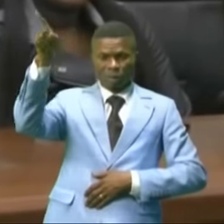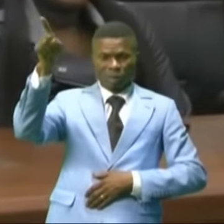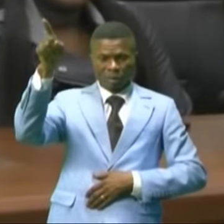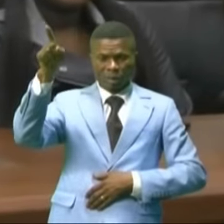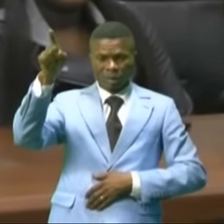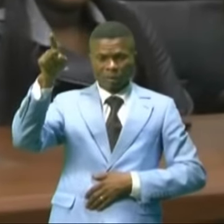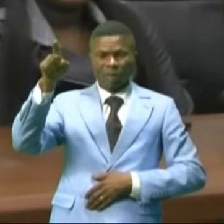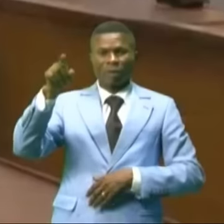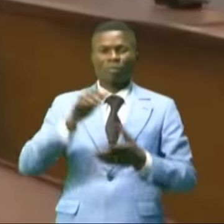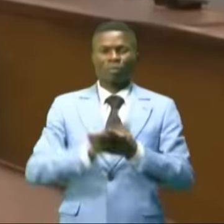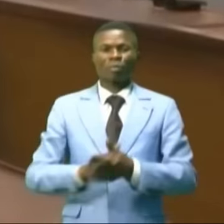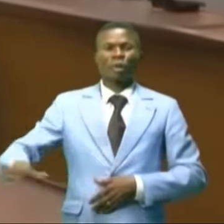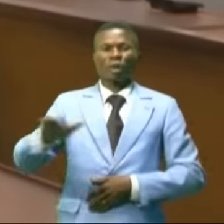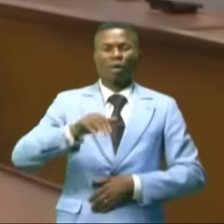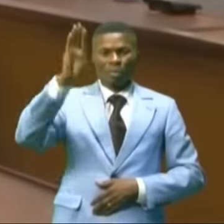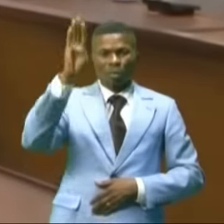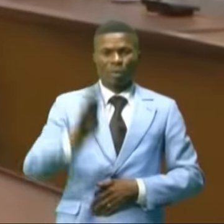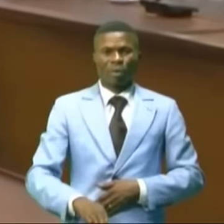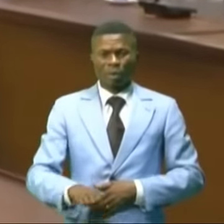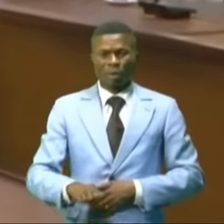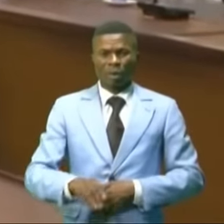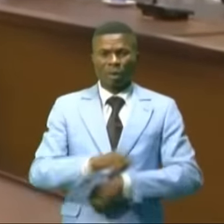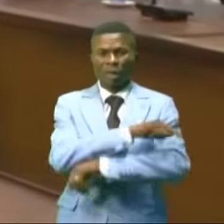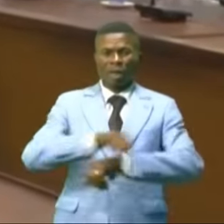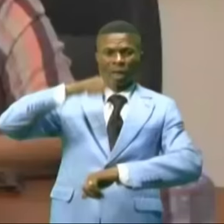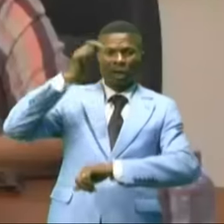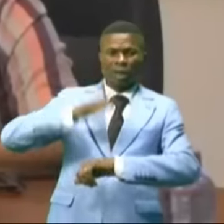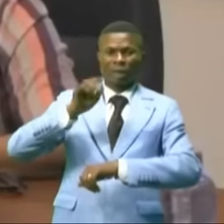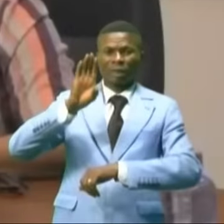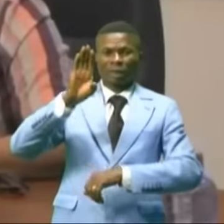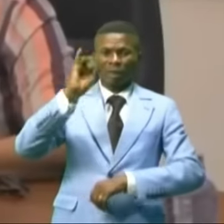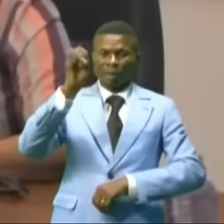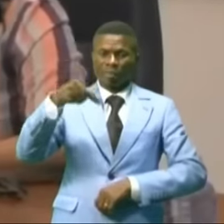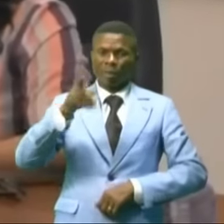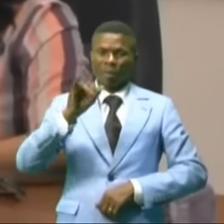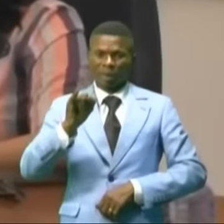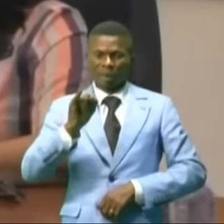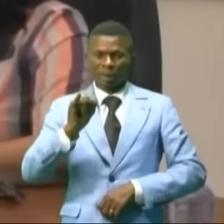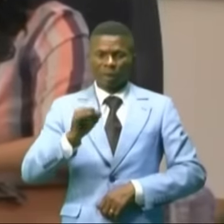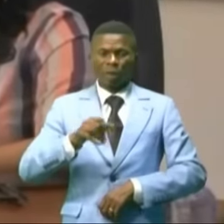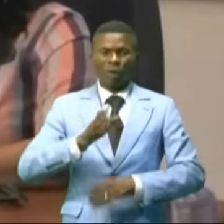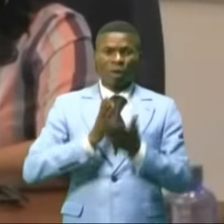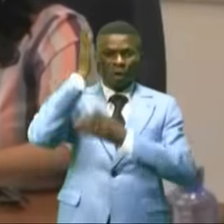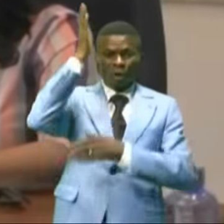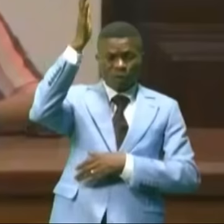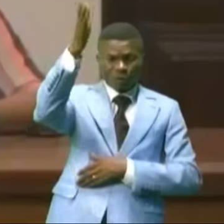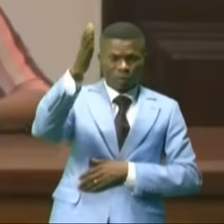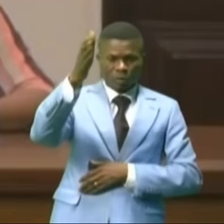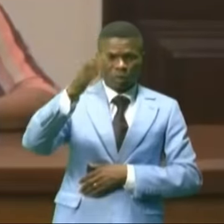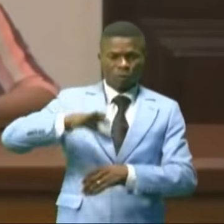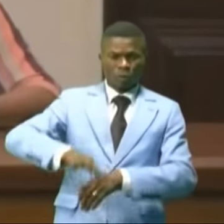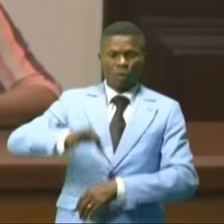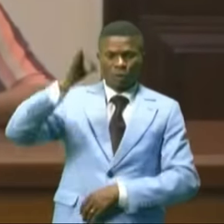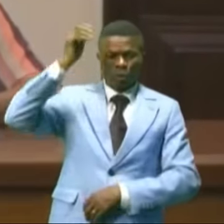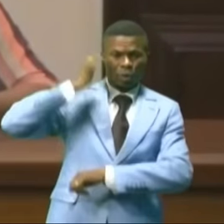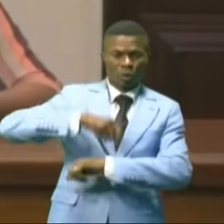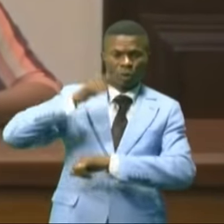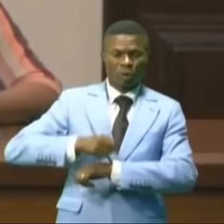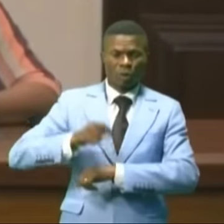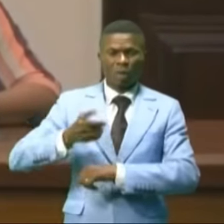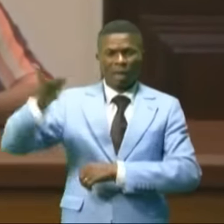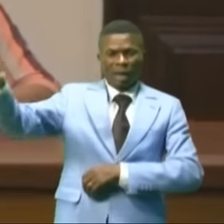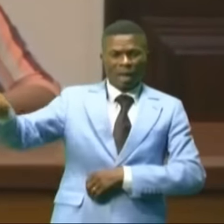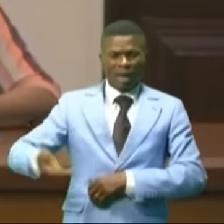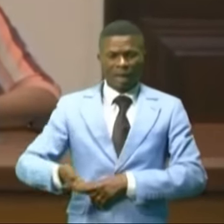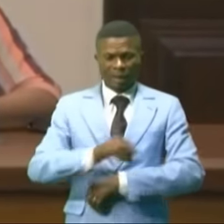La Haye aux Pays-Bas devant la Cour pénale internationale. Ces futurs juristes ont été reçus au Palais de la Nation par